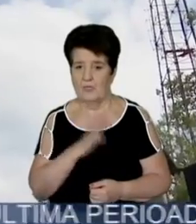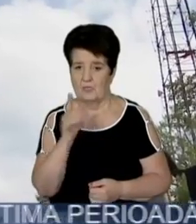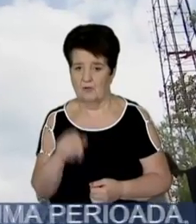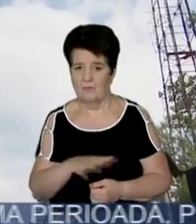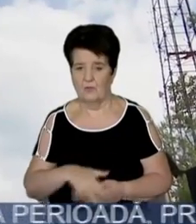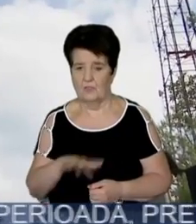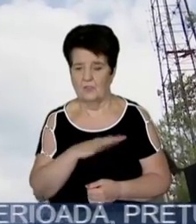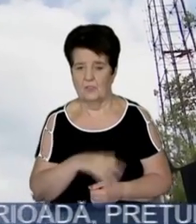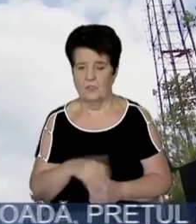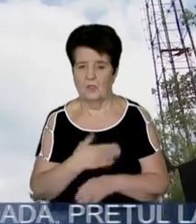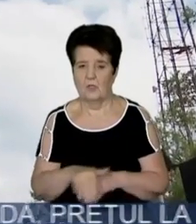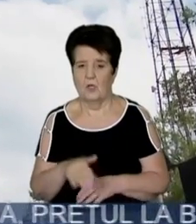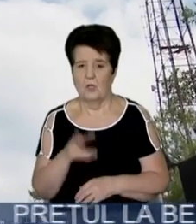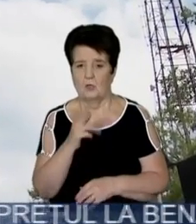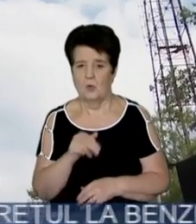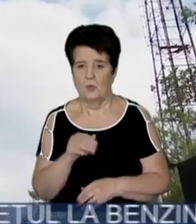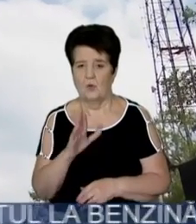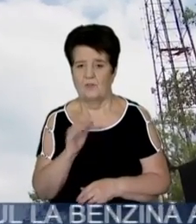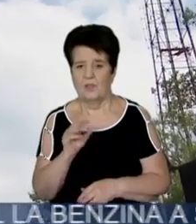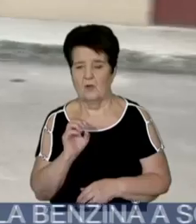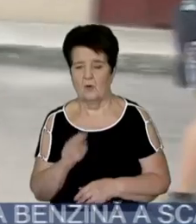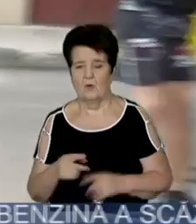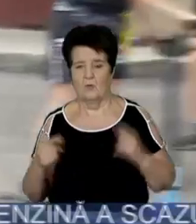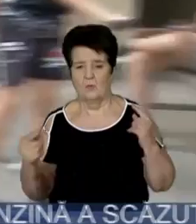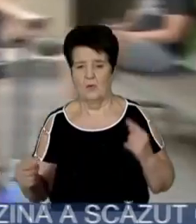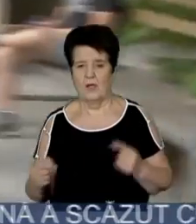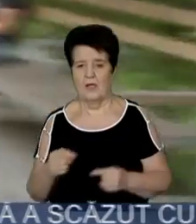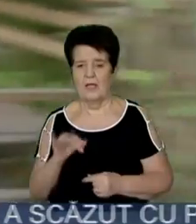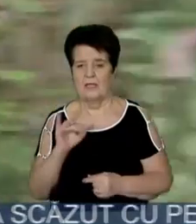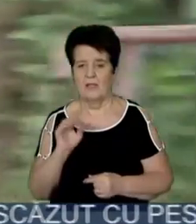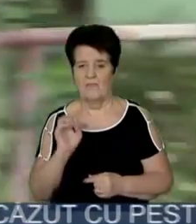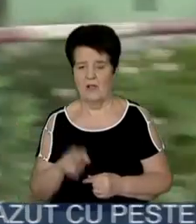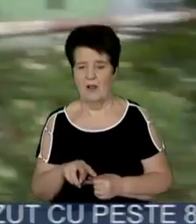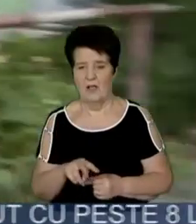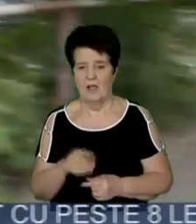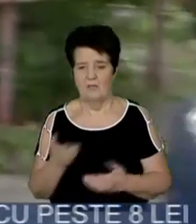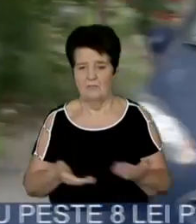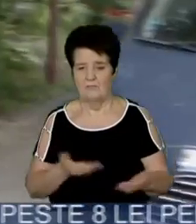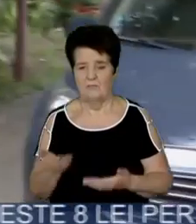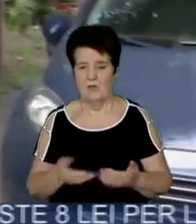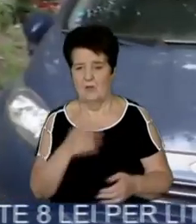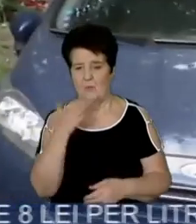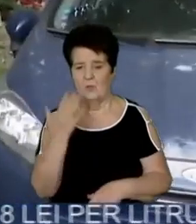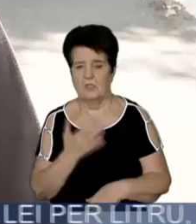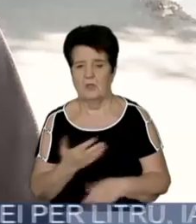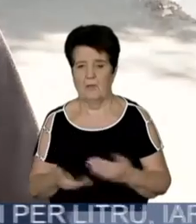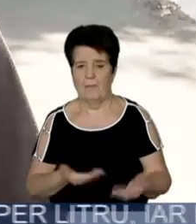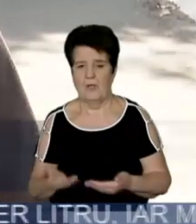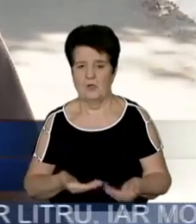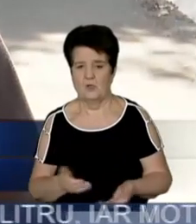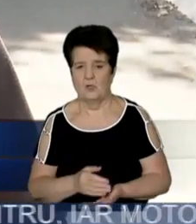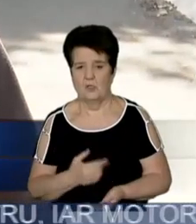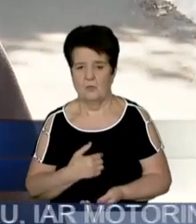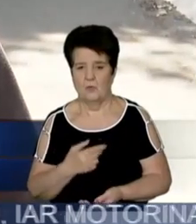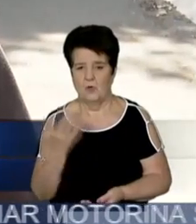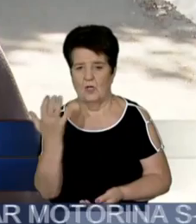zona circulă pe strada Drumul Viilor cu un interval foarte mare, astfel încât adesea sunt nevoiți să meargă foarte mult pe jos. Noi nu vom